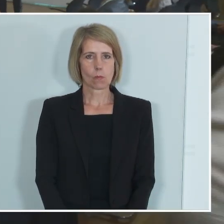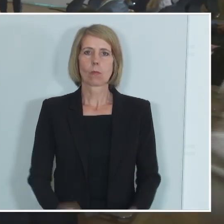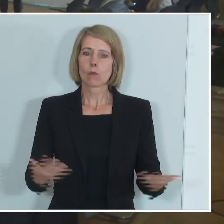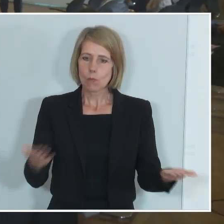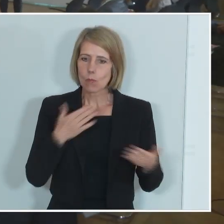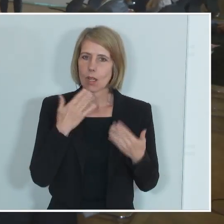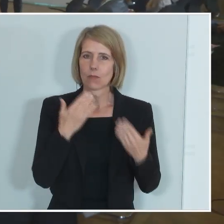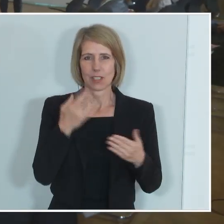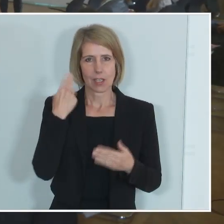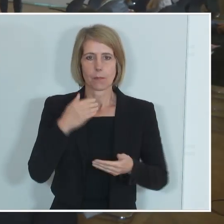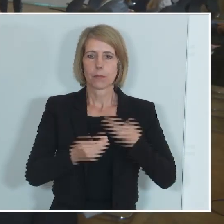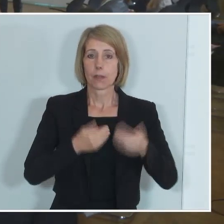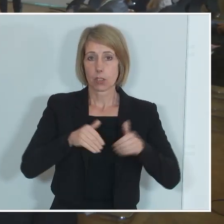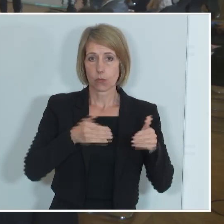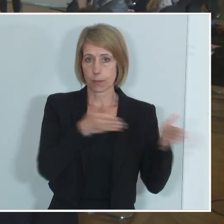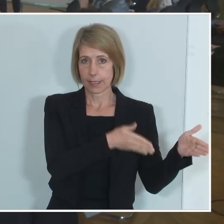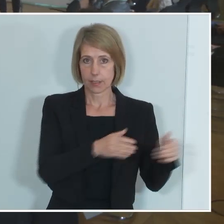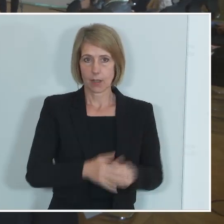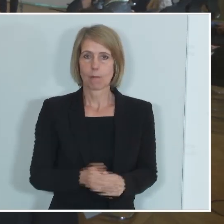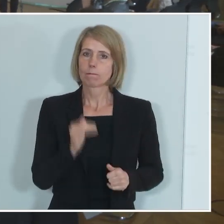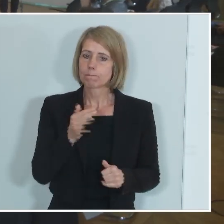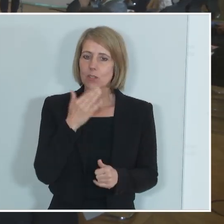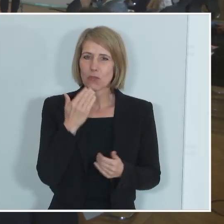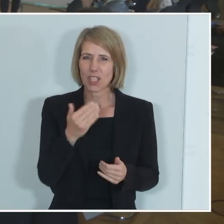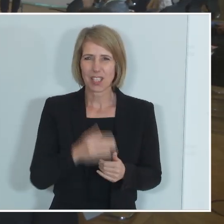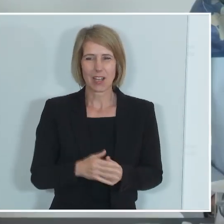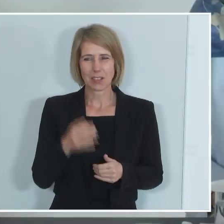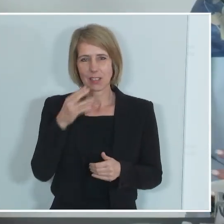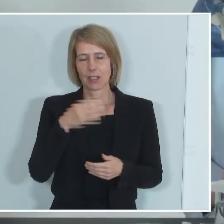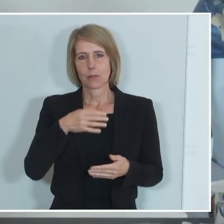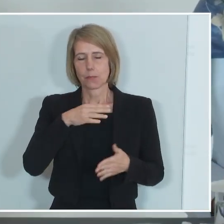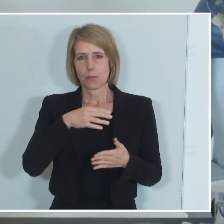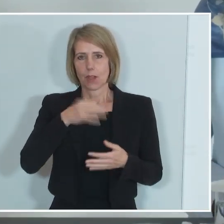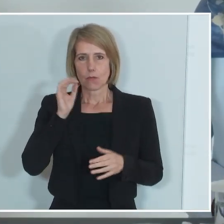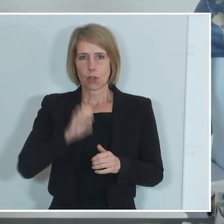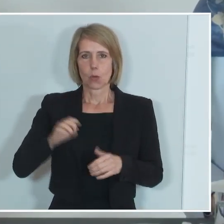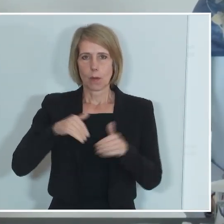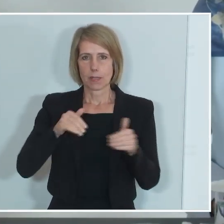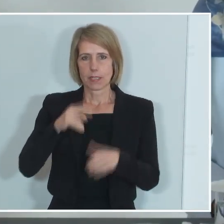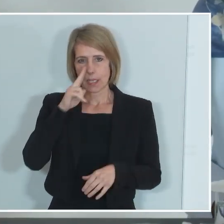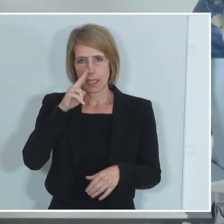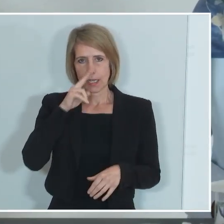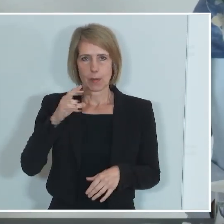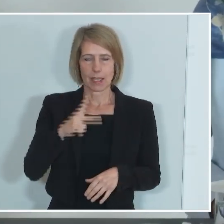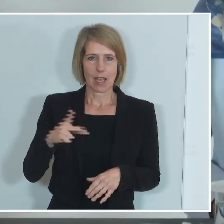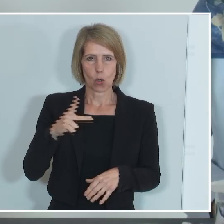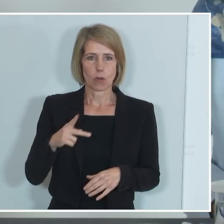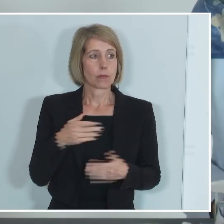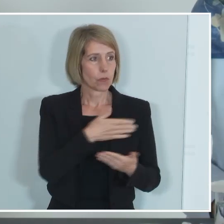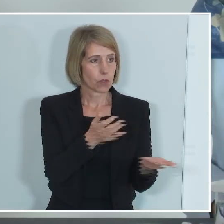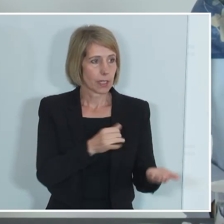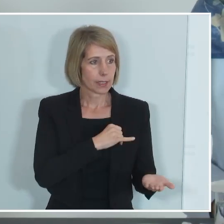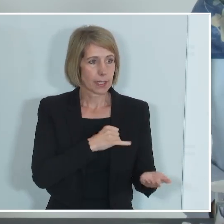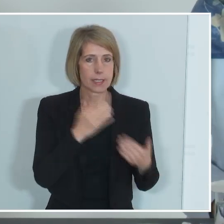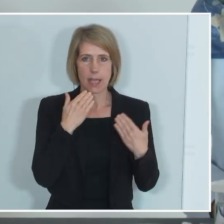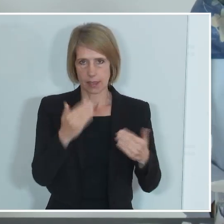Vielen Dank. Herr Wirtschaftsminister, bitte. Ja, vielen Dank, sehr geehrte Frau Oberministerin, liebe Caro, sehr geehrte Damen und Herren, danke fürs Interesse. Ich glaube, es ist ein sehr wichtiges Thema.